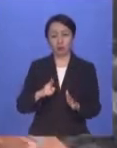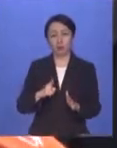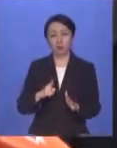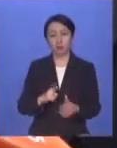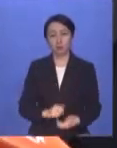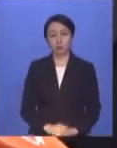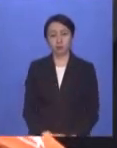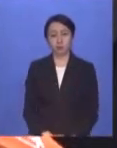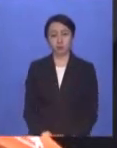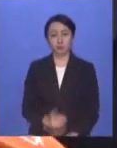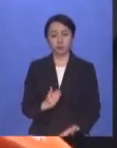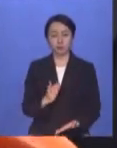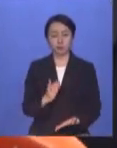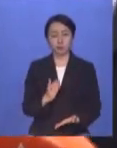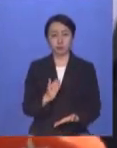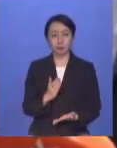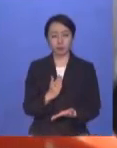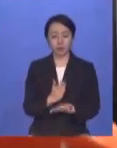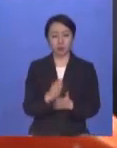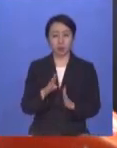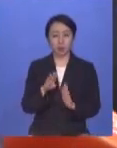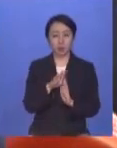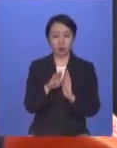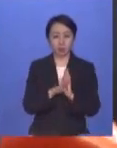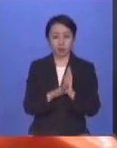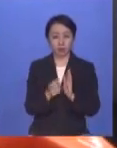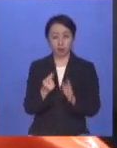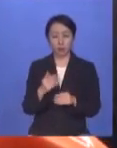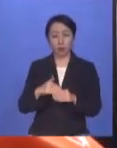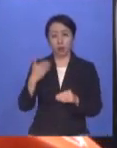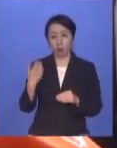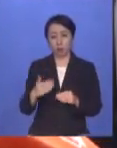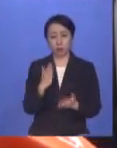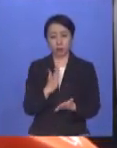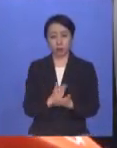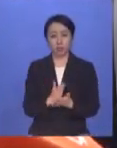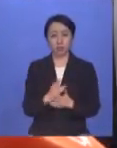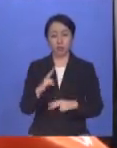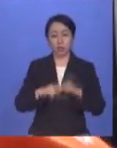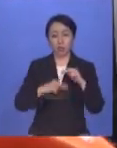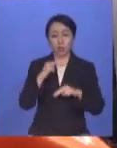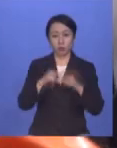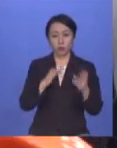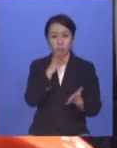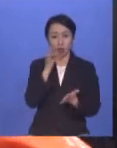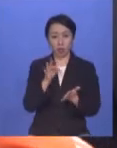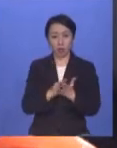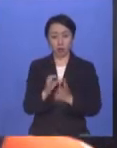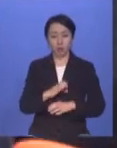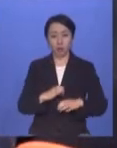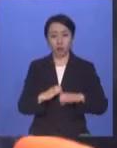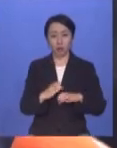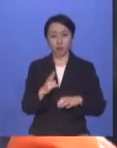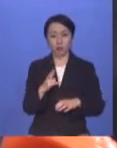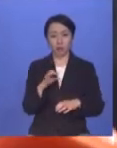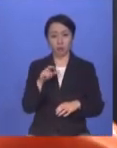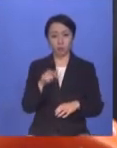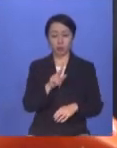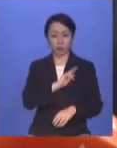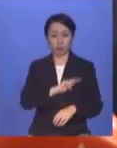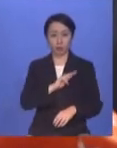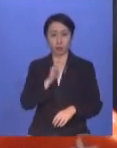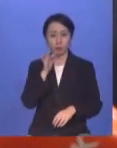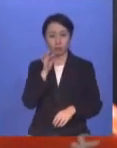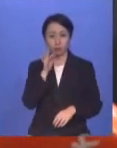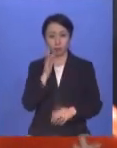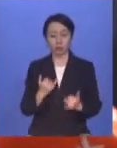игерілді. Есть немножко отставание от графика. Кестеден аздап қалып жатырмыз. Құрылысқа жауапты компания Ригалит. Негізінде олар жұмысты